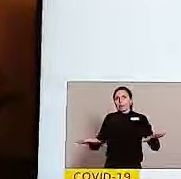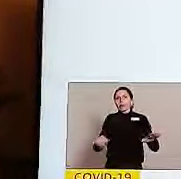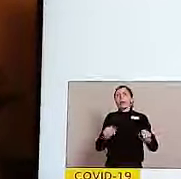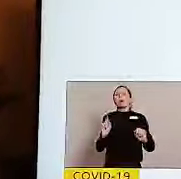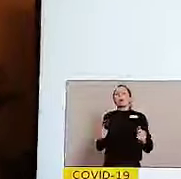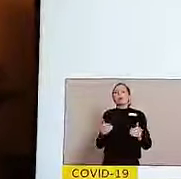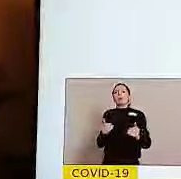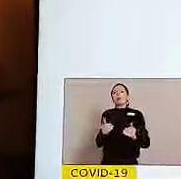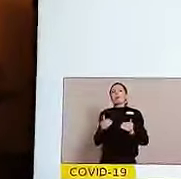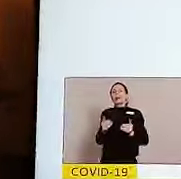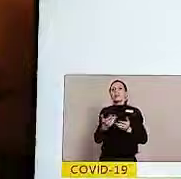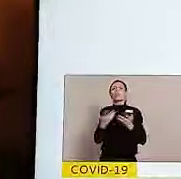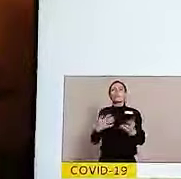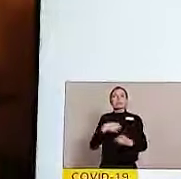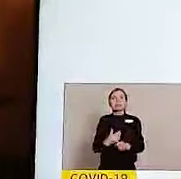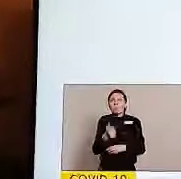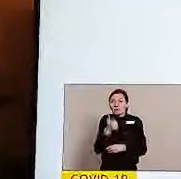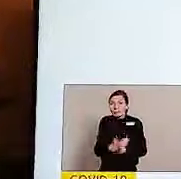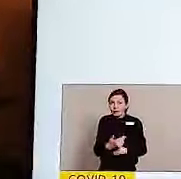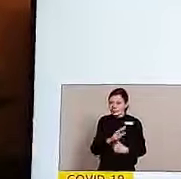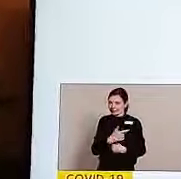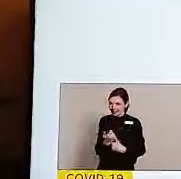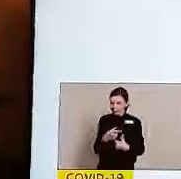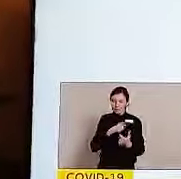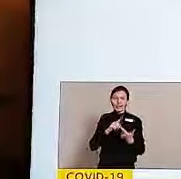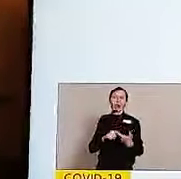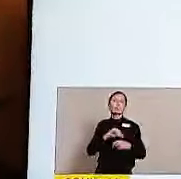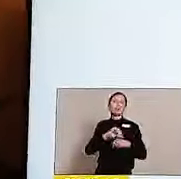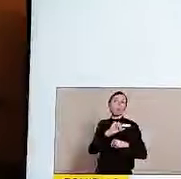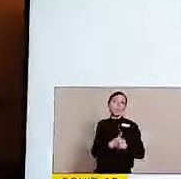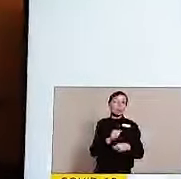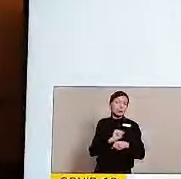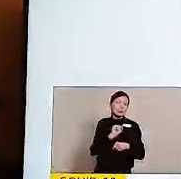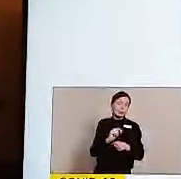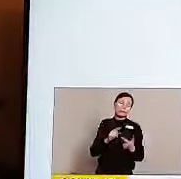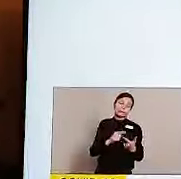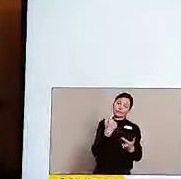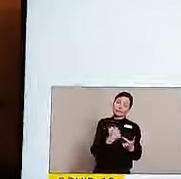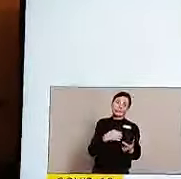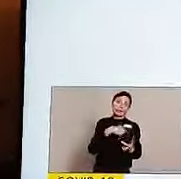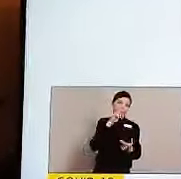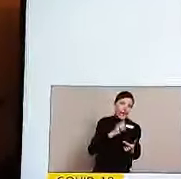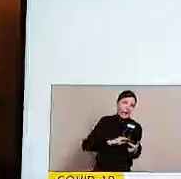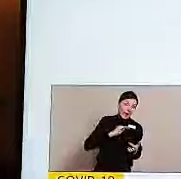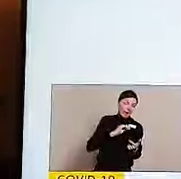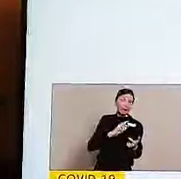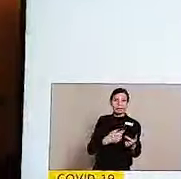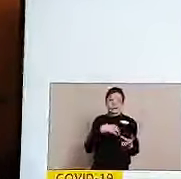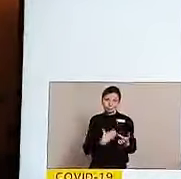إلى 187 عن يوم أول أمس. يوم أول أمس وصل العدد